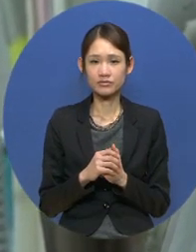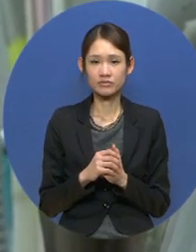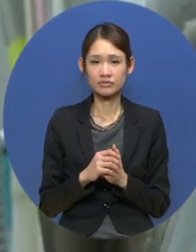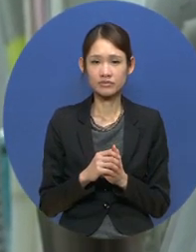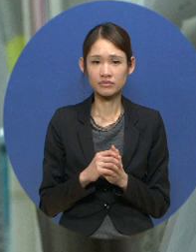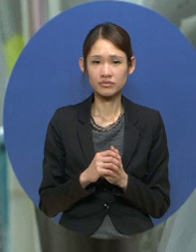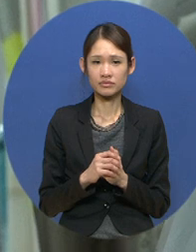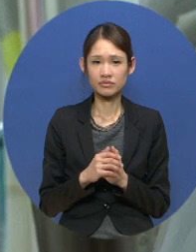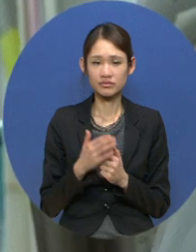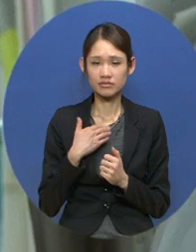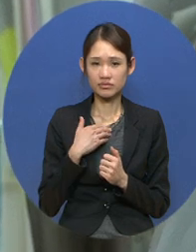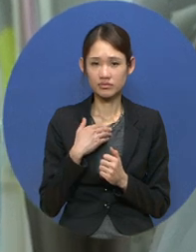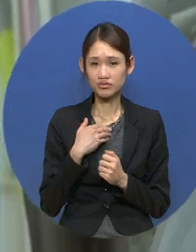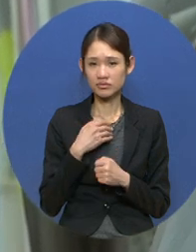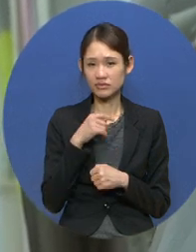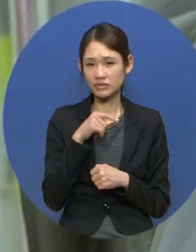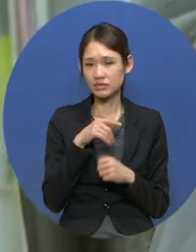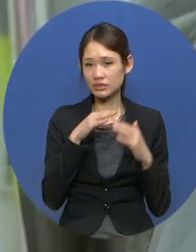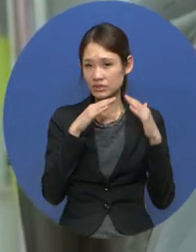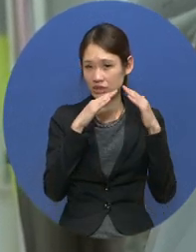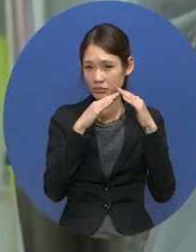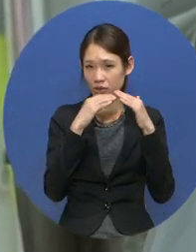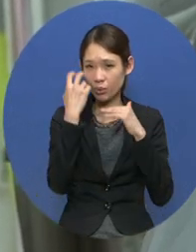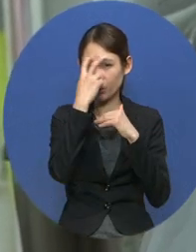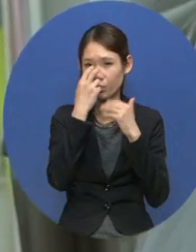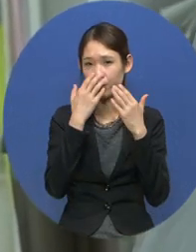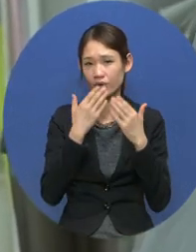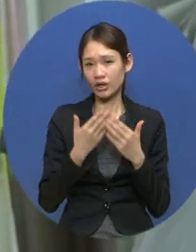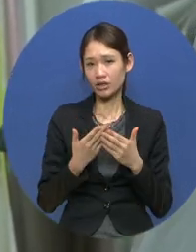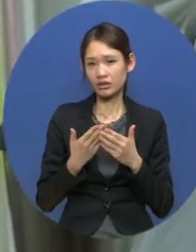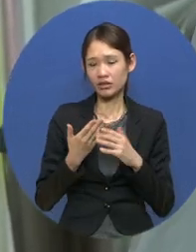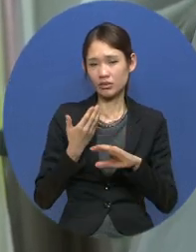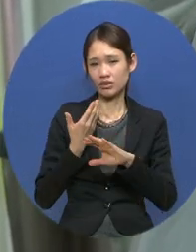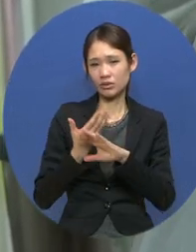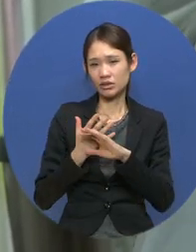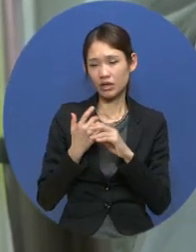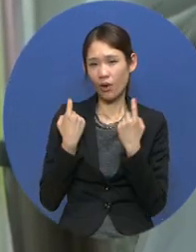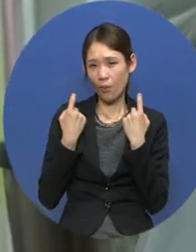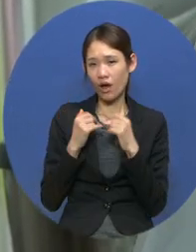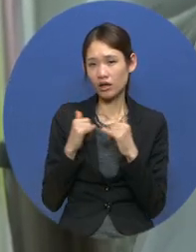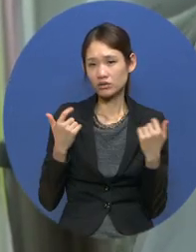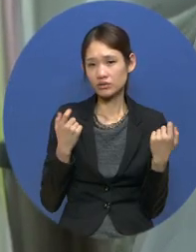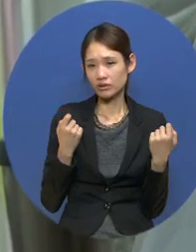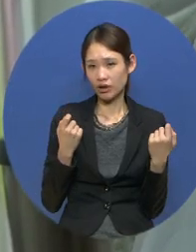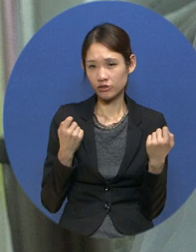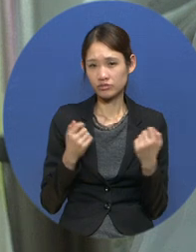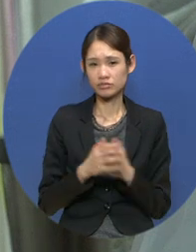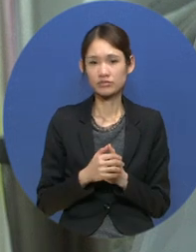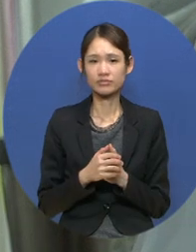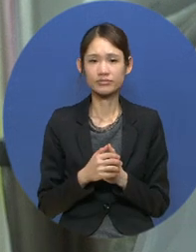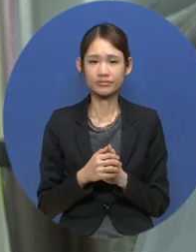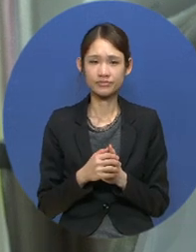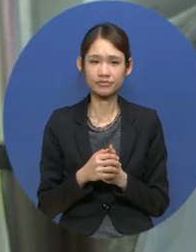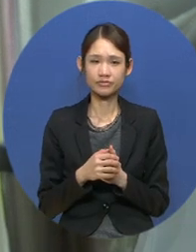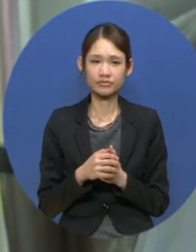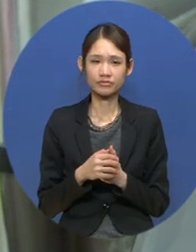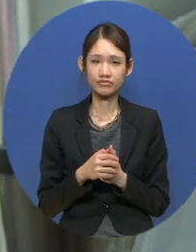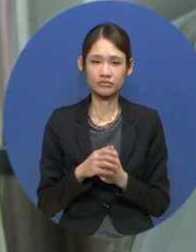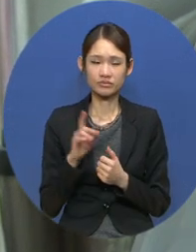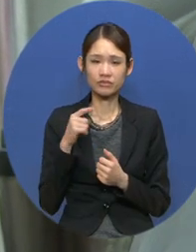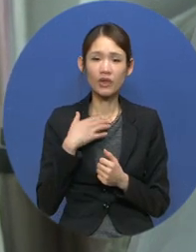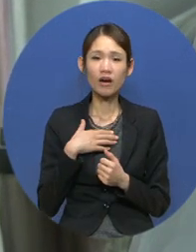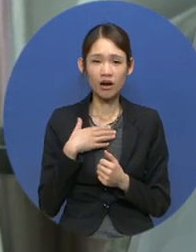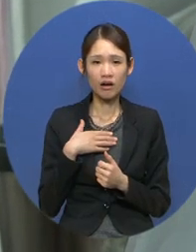난 이 집에서 보호받는 이방인이구나. 알아,